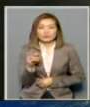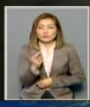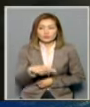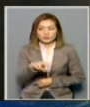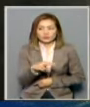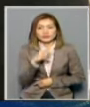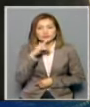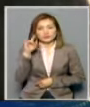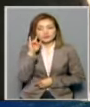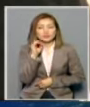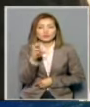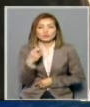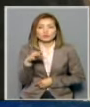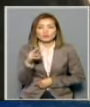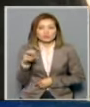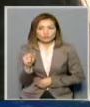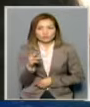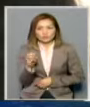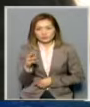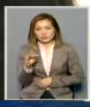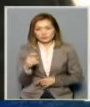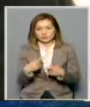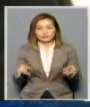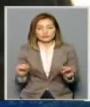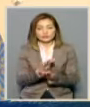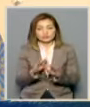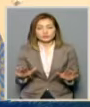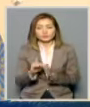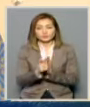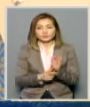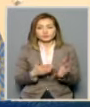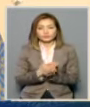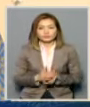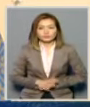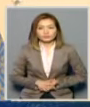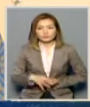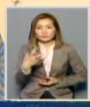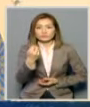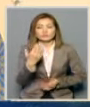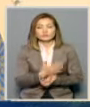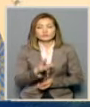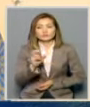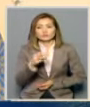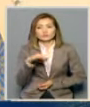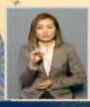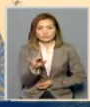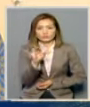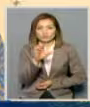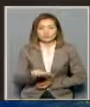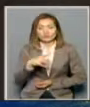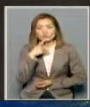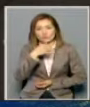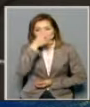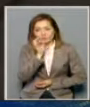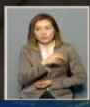мәселелері, қазақтың Қабдолова, Жұмекен жұмбағы сияқты кітаптар мен монографиялардың авторы. Сонымен қатар Қадыр Жүсіп Атыраудағы сөз